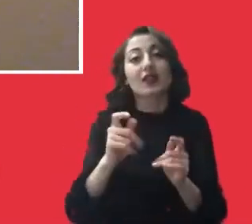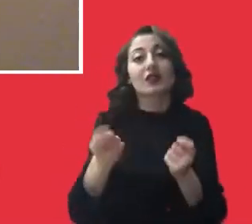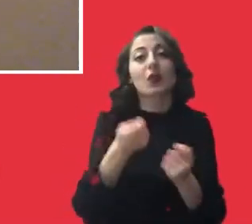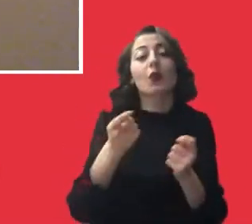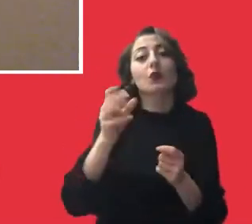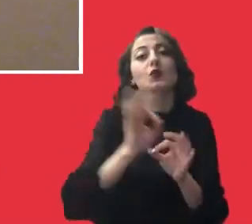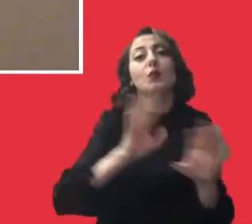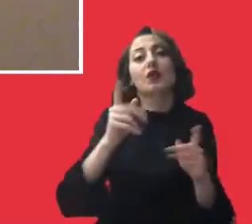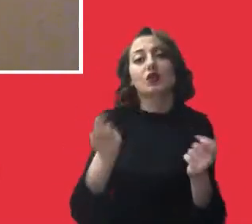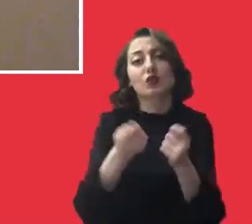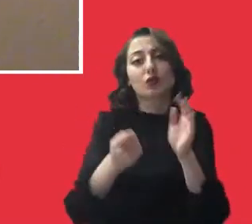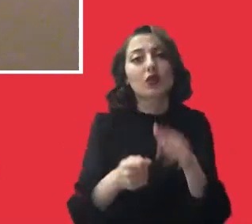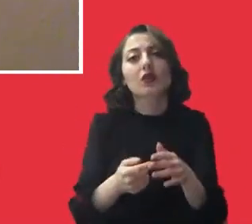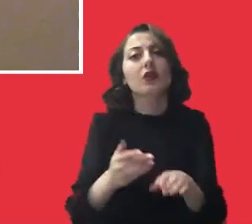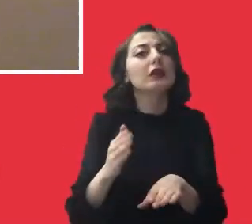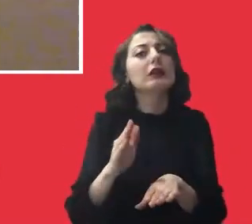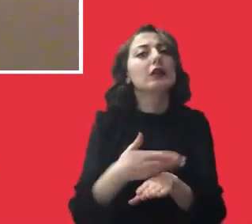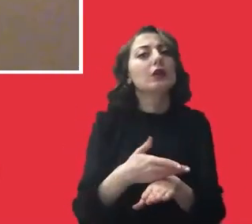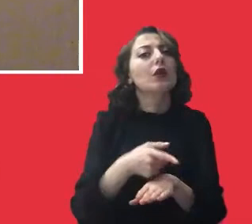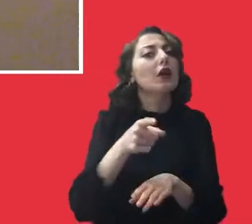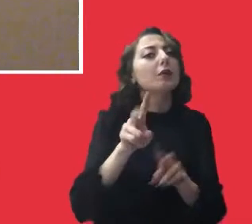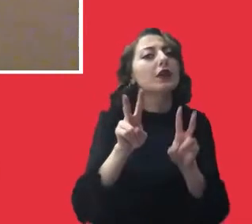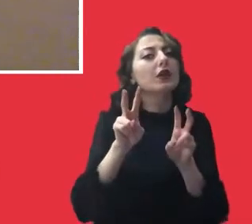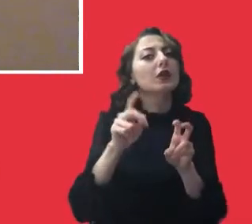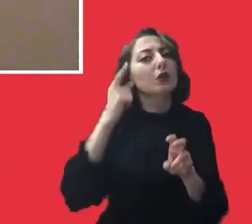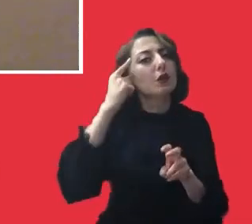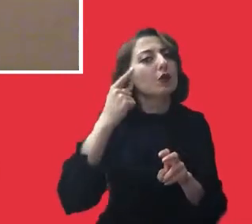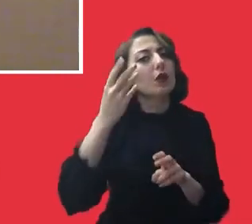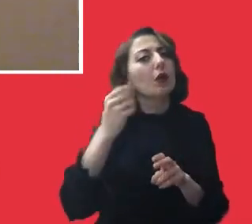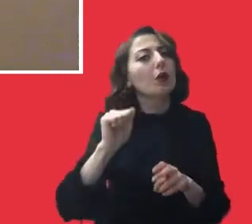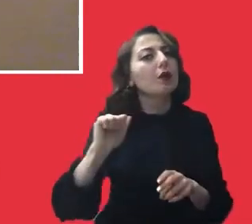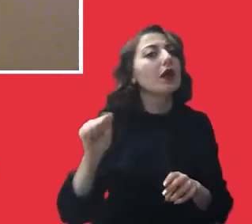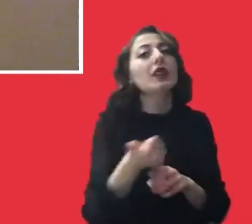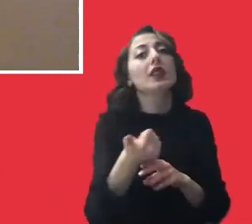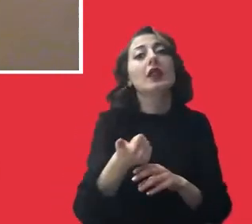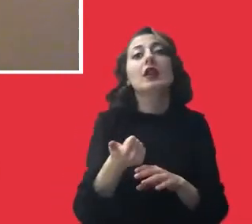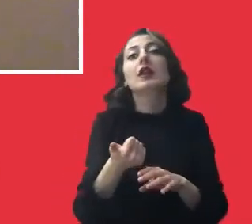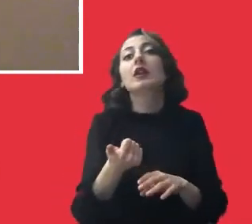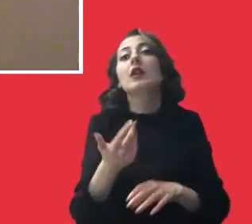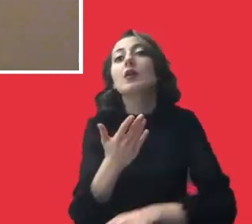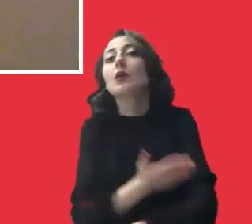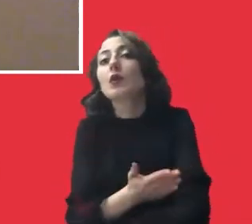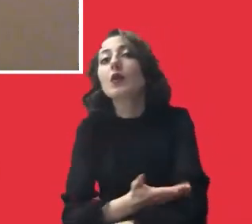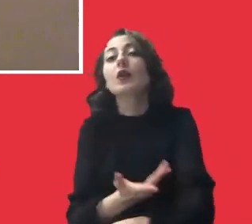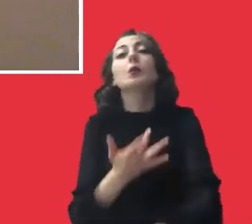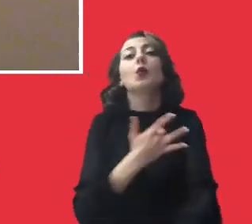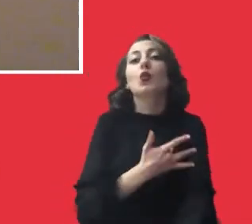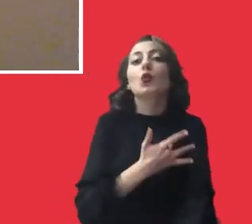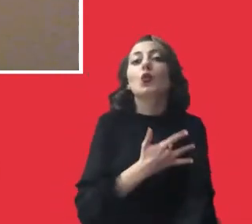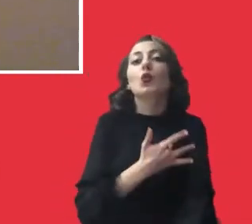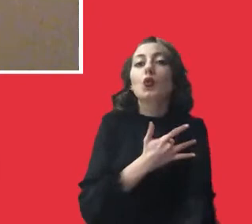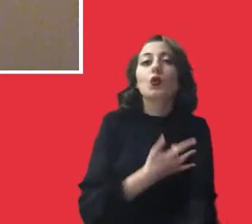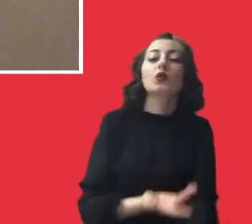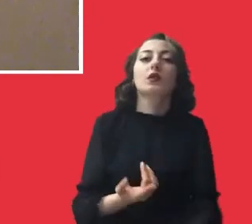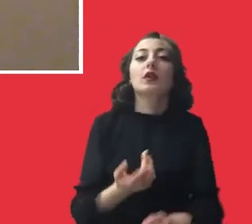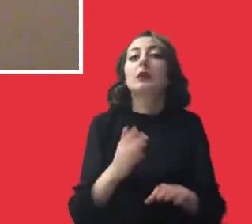Neden also have sence relevant bu konu work in this önemli field. So Doğu? why do you think this Göçmenlerin, topic is mültecilerin important, gönüllülüğü Do? Volunteering